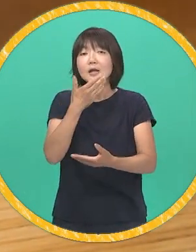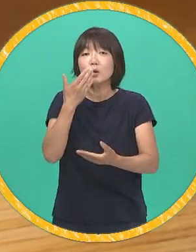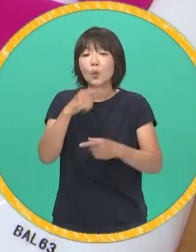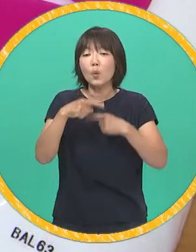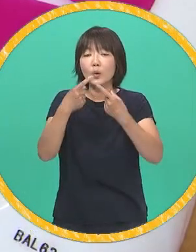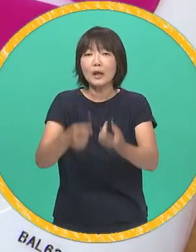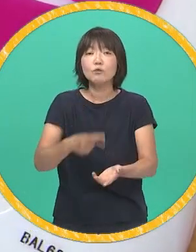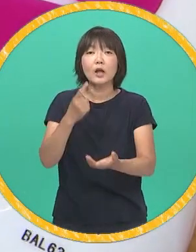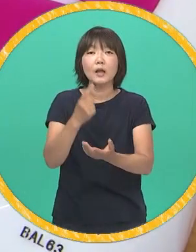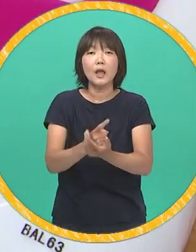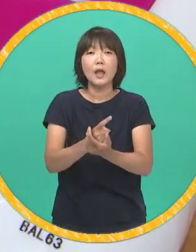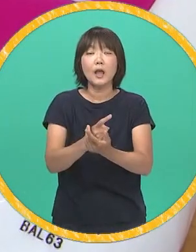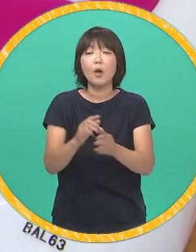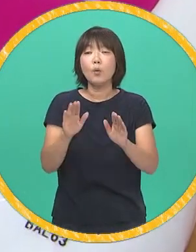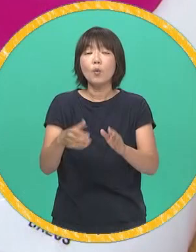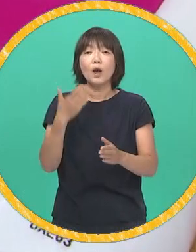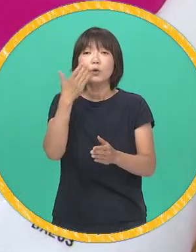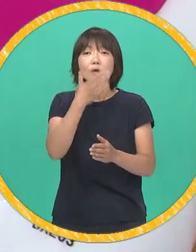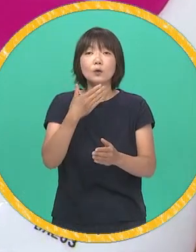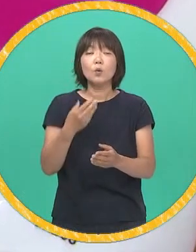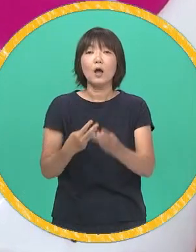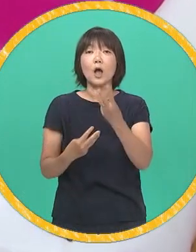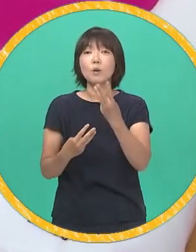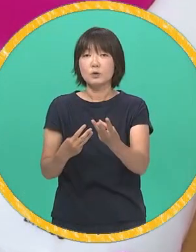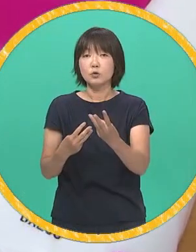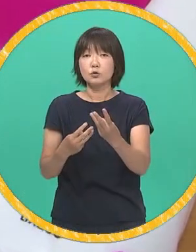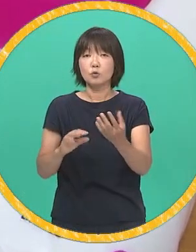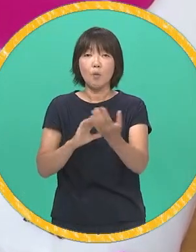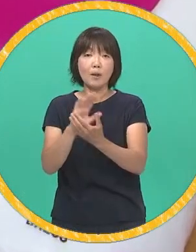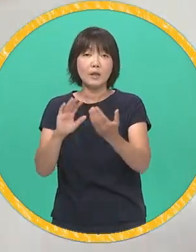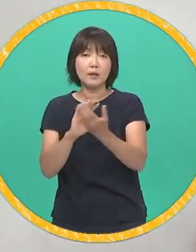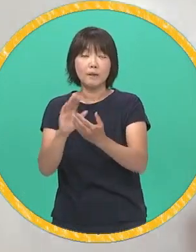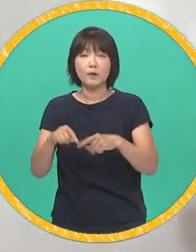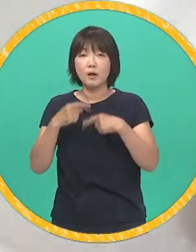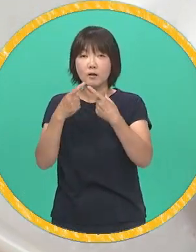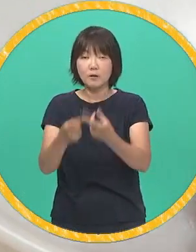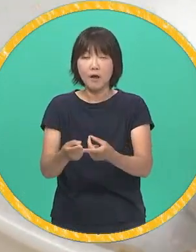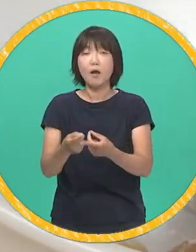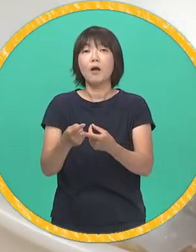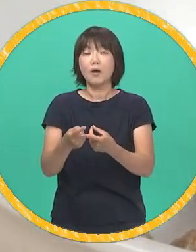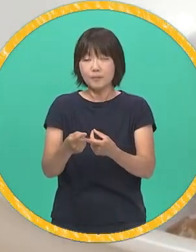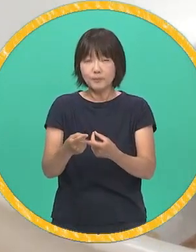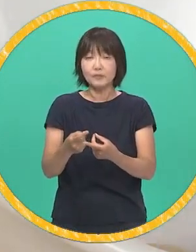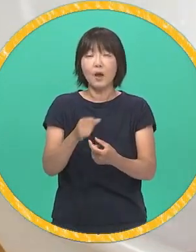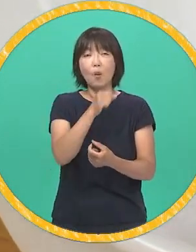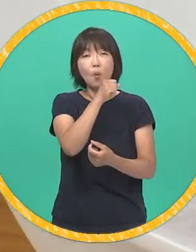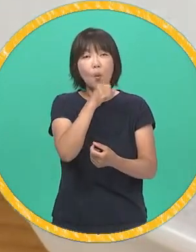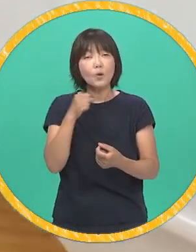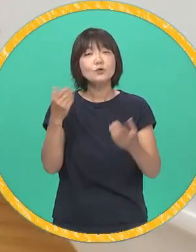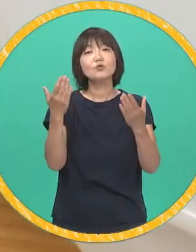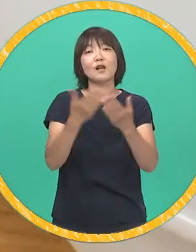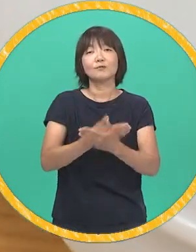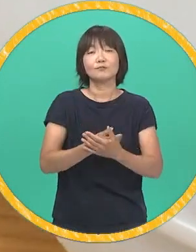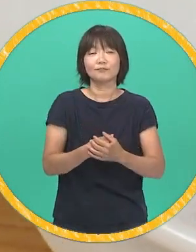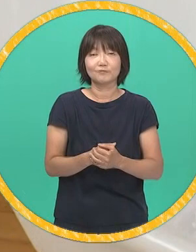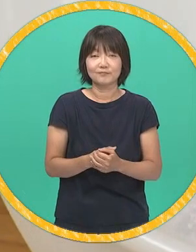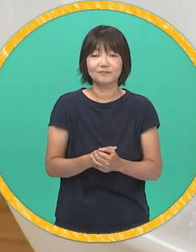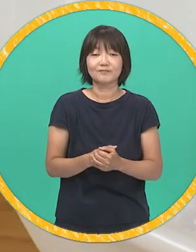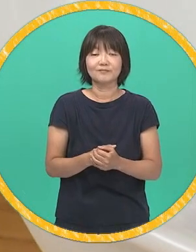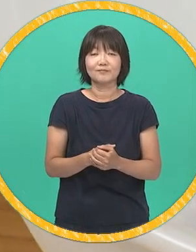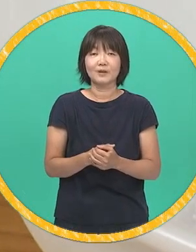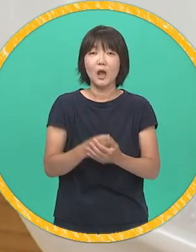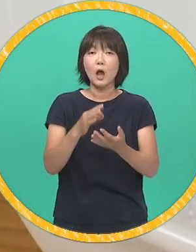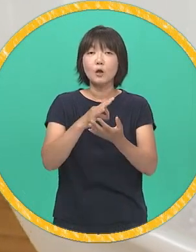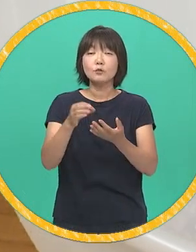けー今回佐藤はですね3種類をブレンドしているんですが味が複雑になって美味しくなるそうなんでこれは